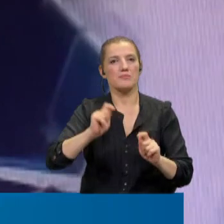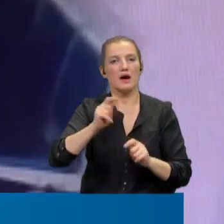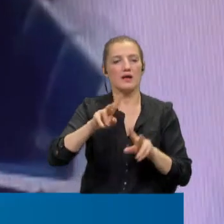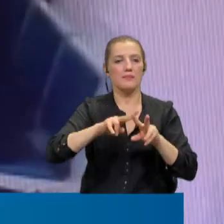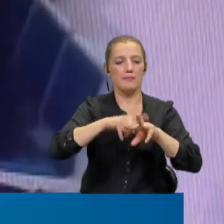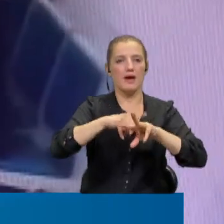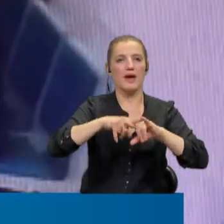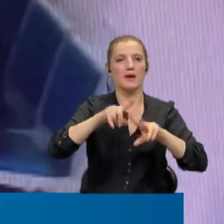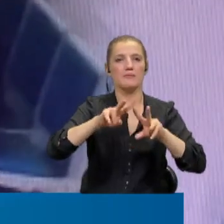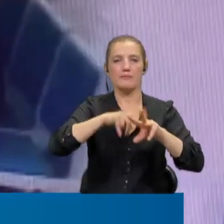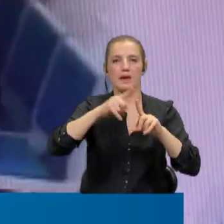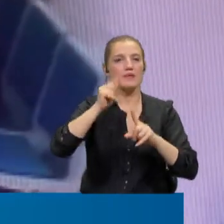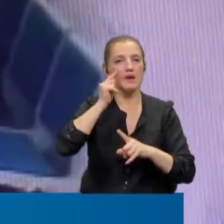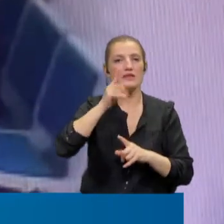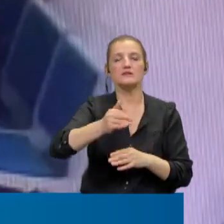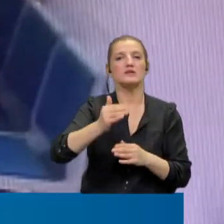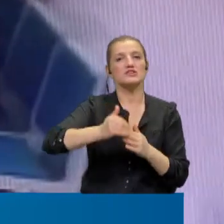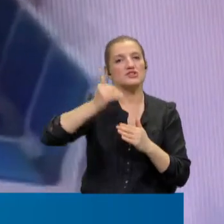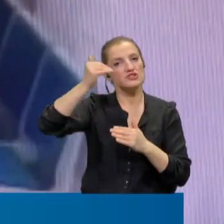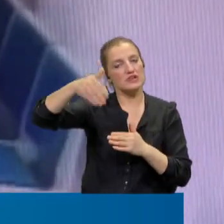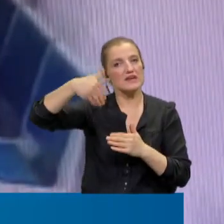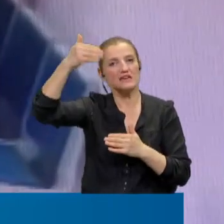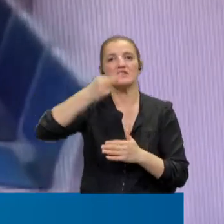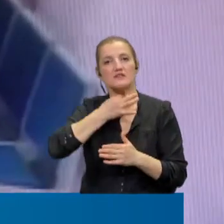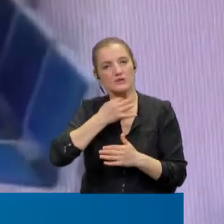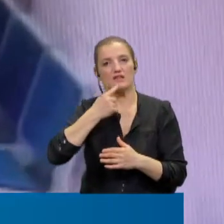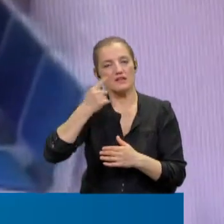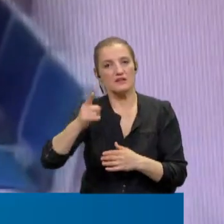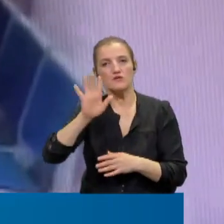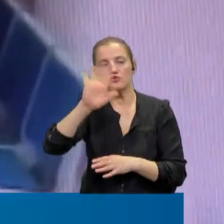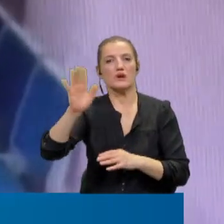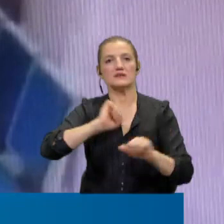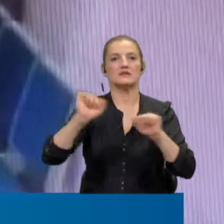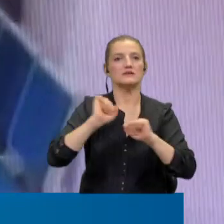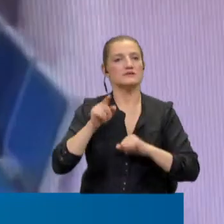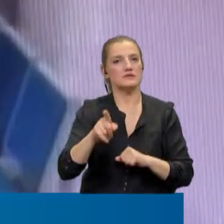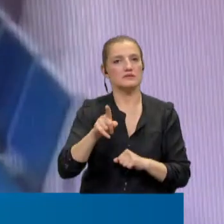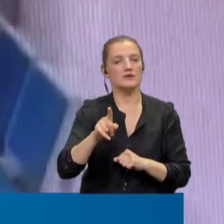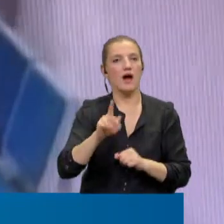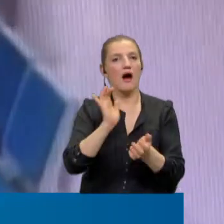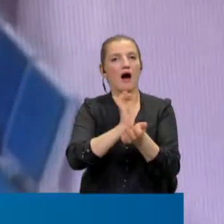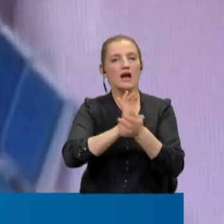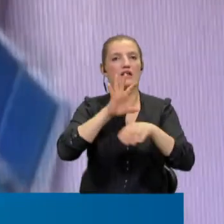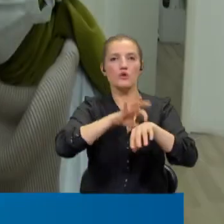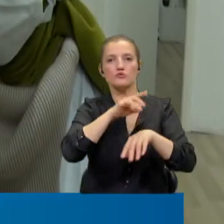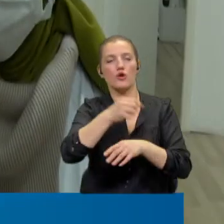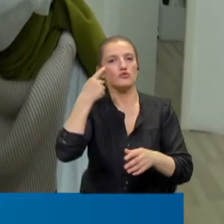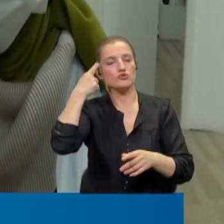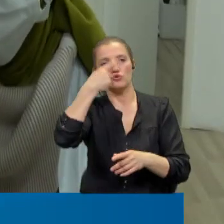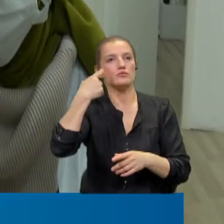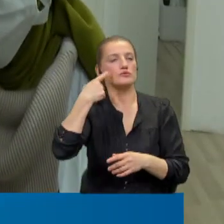sahip dışarı çıkması istenince de şiddete başvurdu gözü dönen adam aile hekimi verip çelebi'ye yumrukla saldırdı